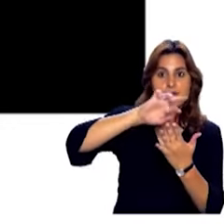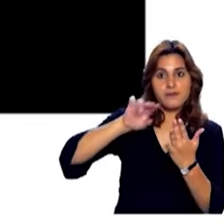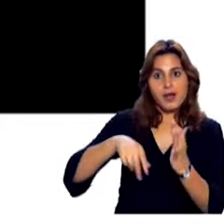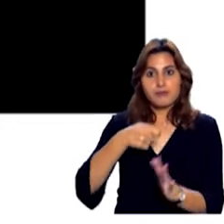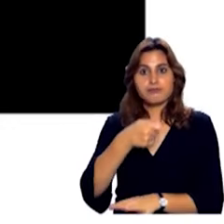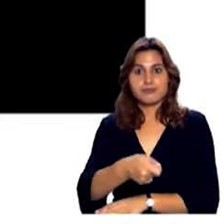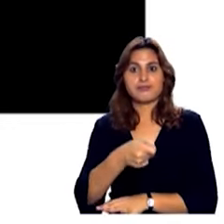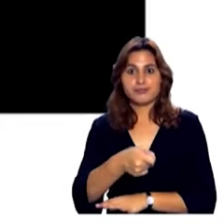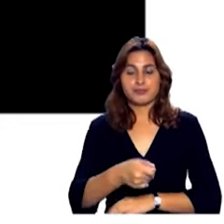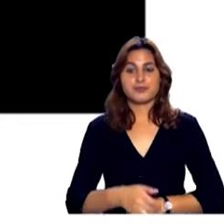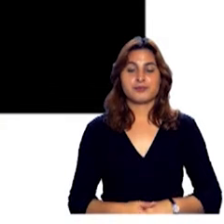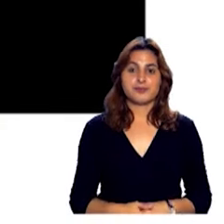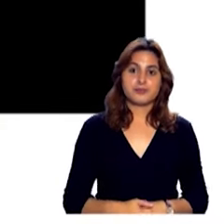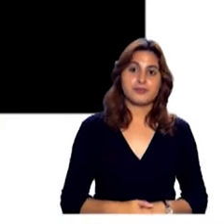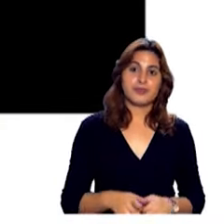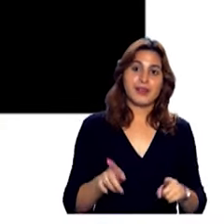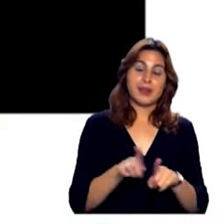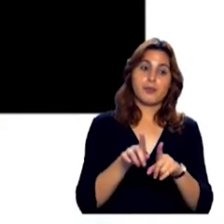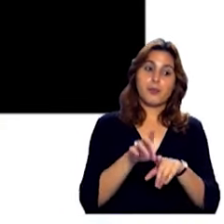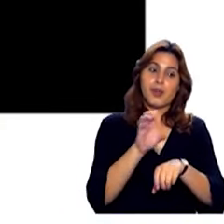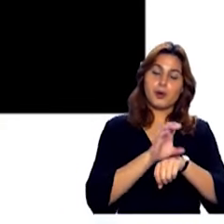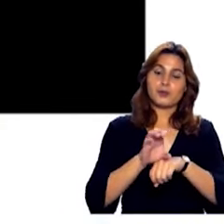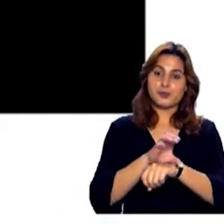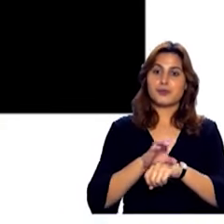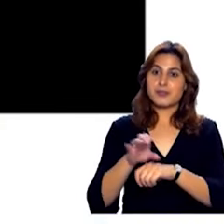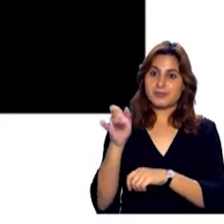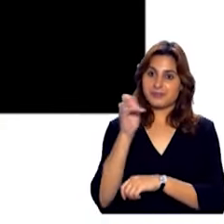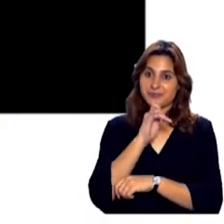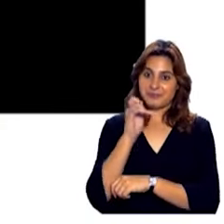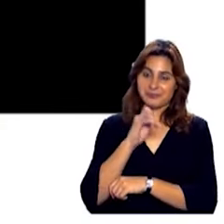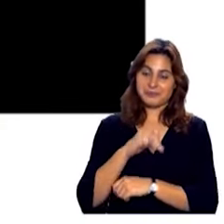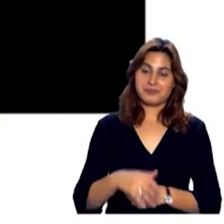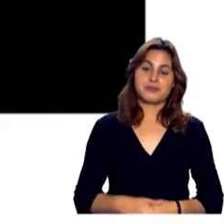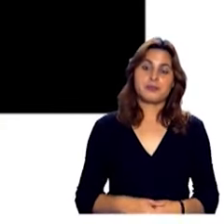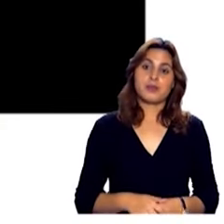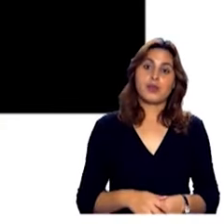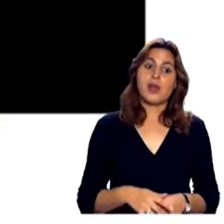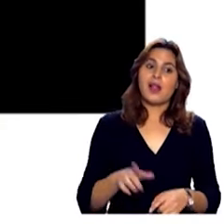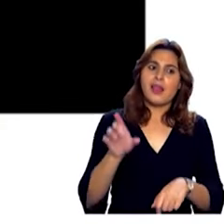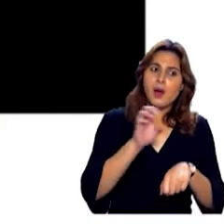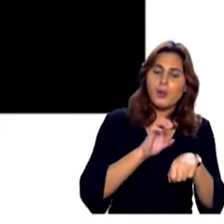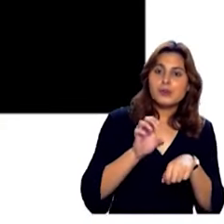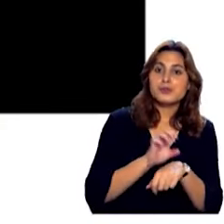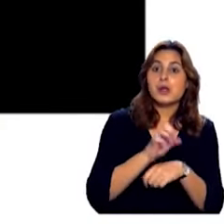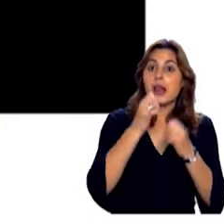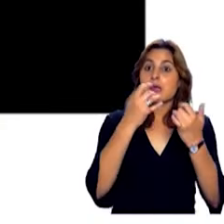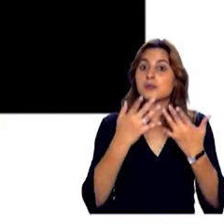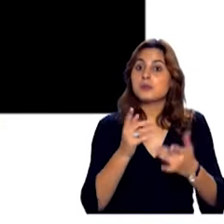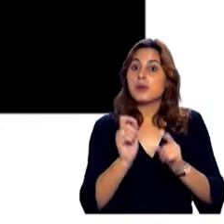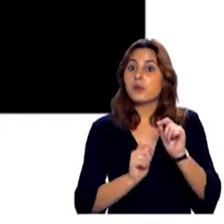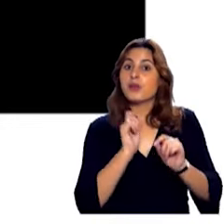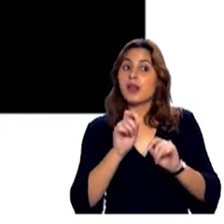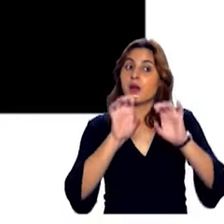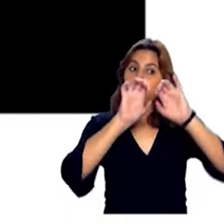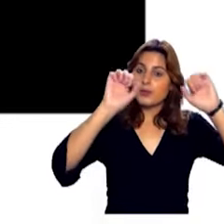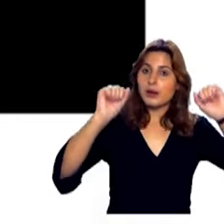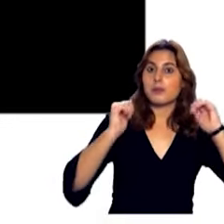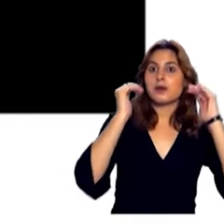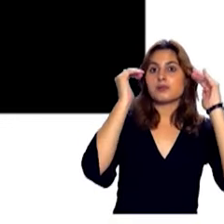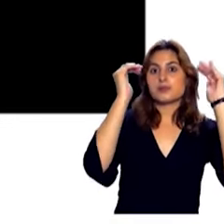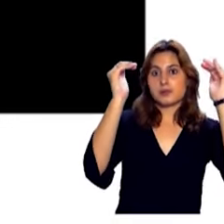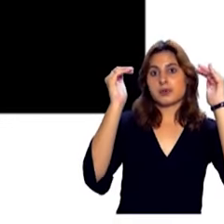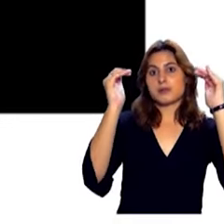costituzione italiana la costituzione infatti menzione la corte di cassazione in TRE ar Ioli che Pure contengono